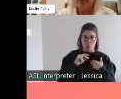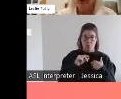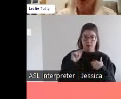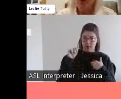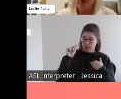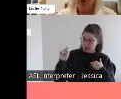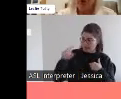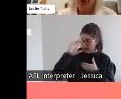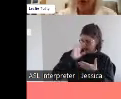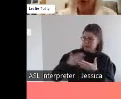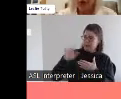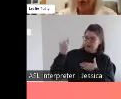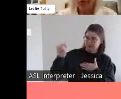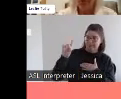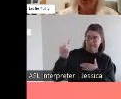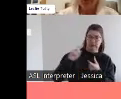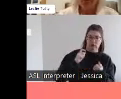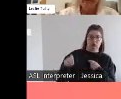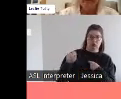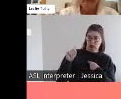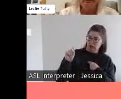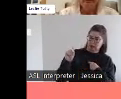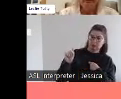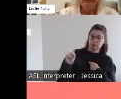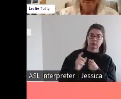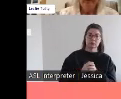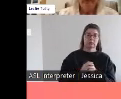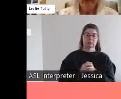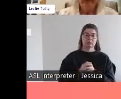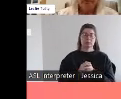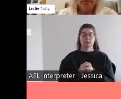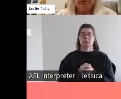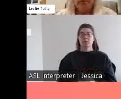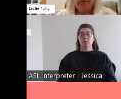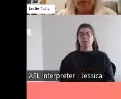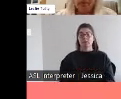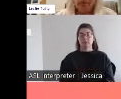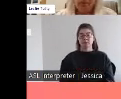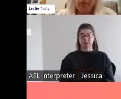que je n'étais pas le problème et que mon mari devait changer.